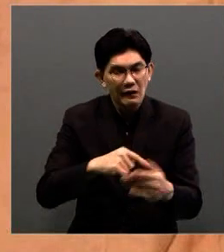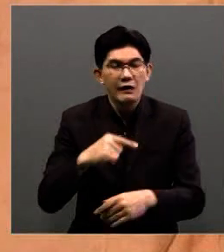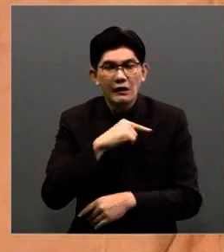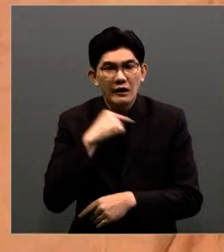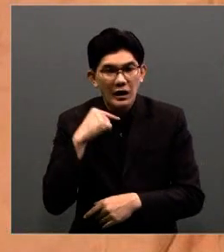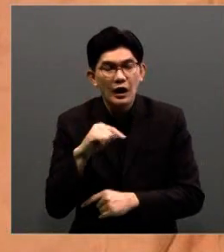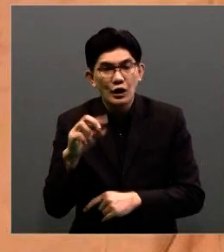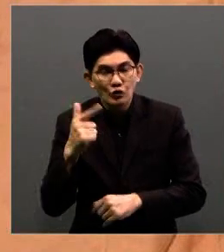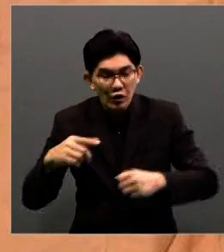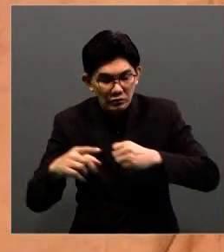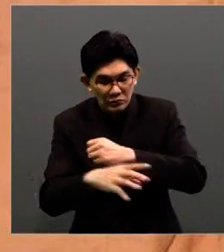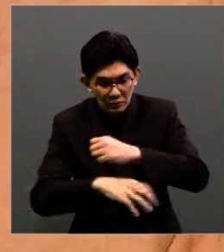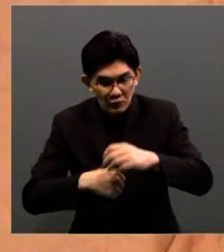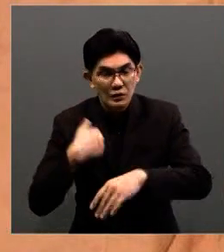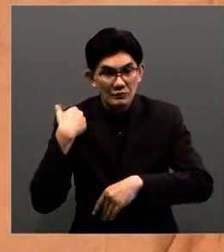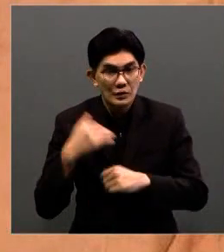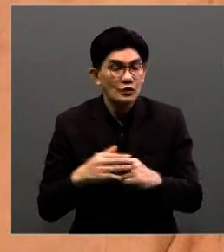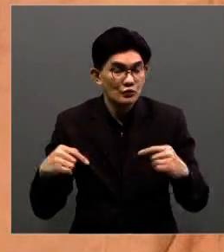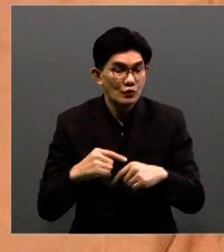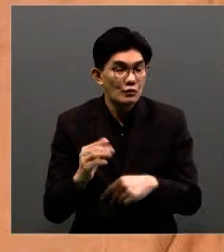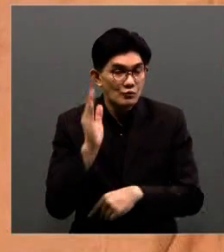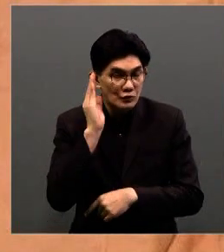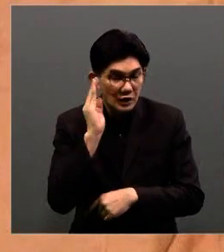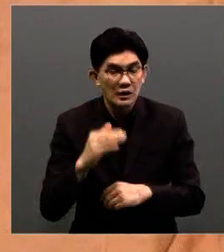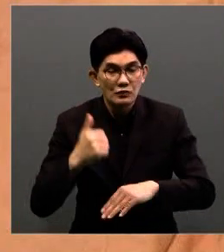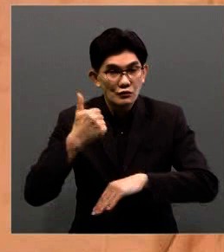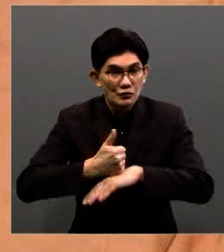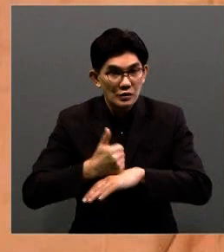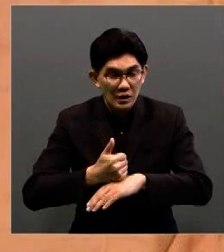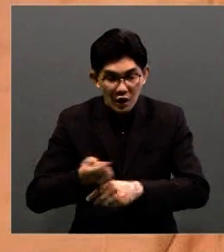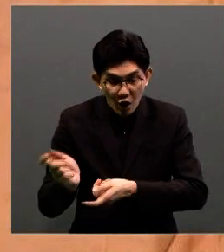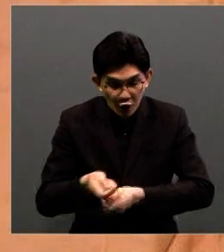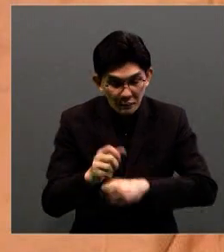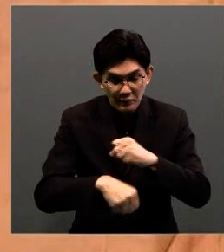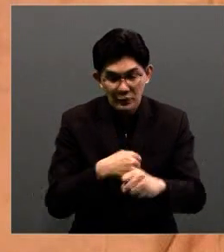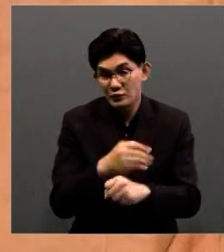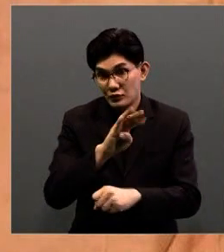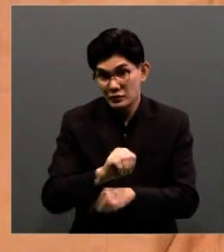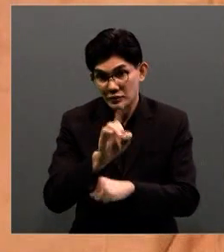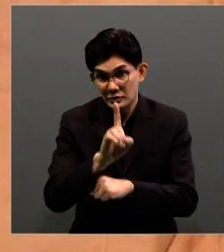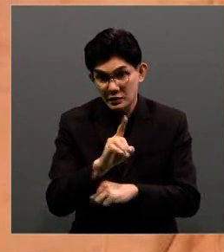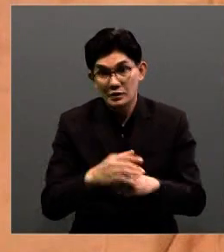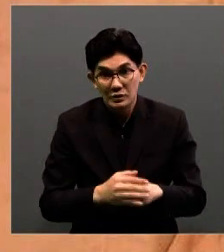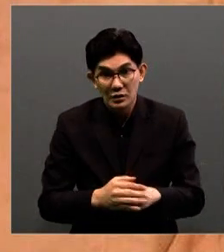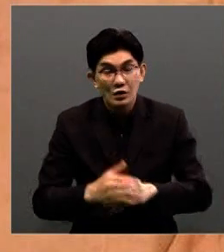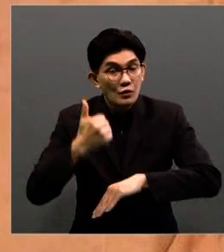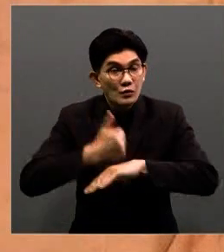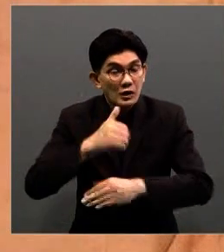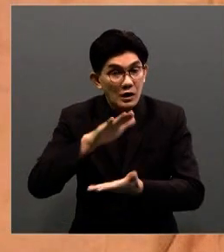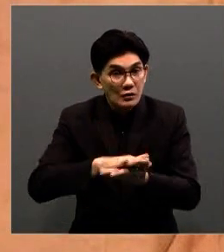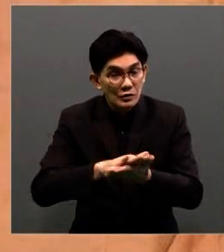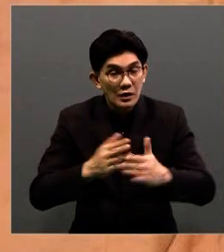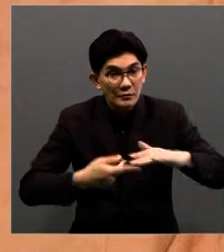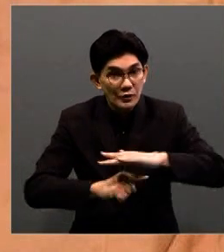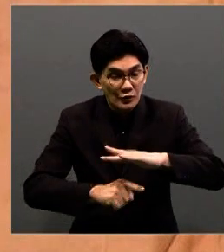ทองในห้างสรรพสินค้าโดยมีจำเลยคือนายประสิทธิ์ที่ชายเขาแก้วหรือว่าผอกอล์ฟอายุ 41ปีเป็นอดีตผู้อำนวยการโรงเรียน